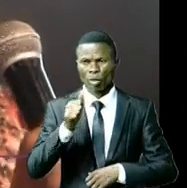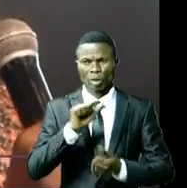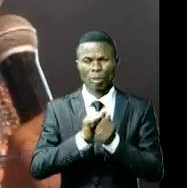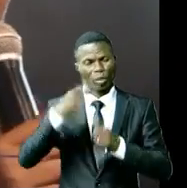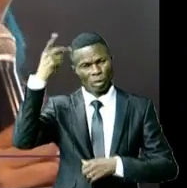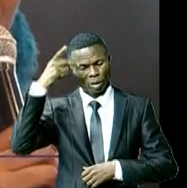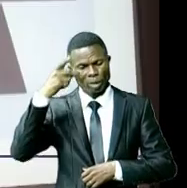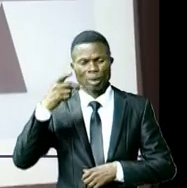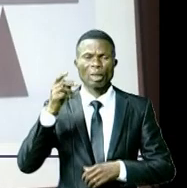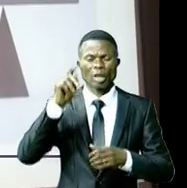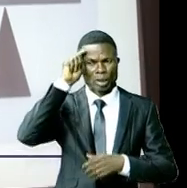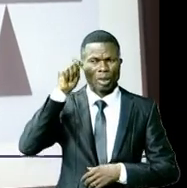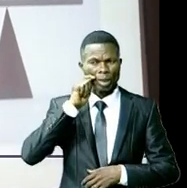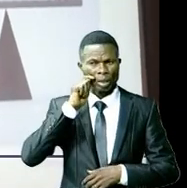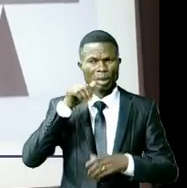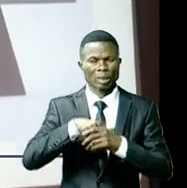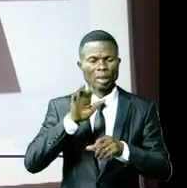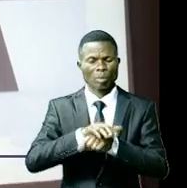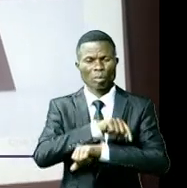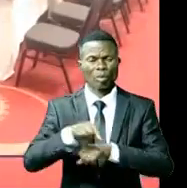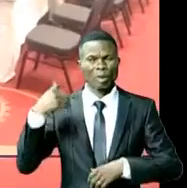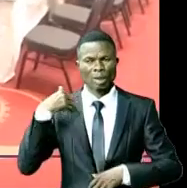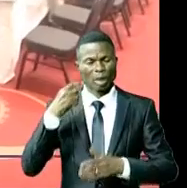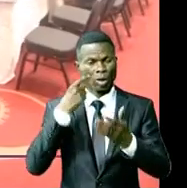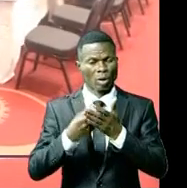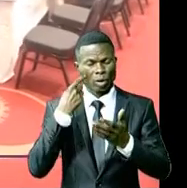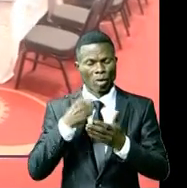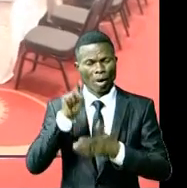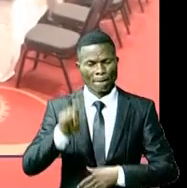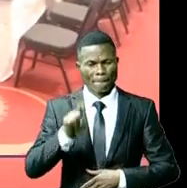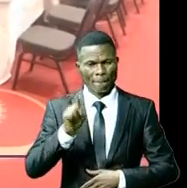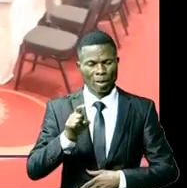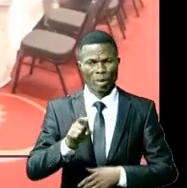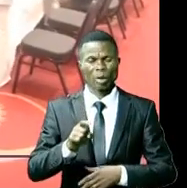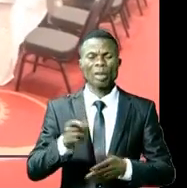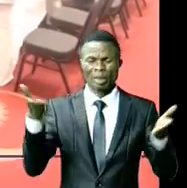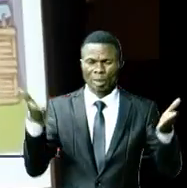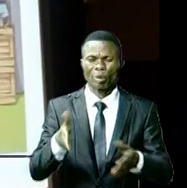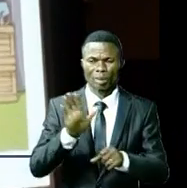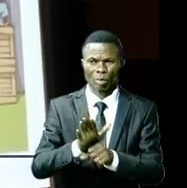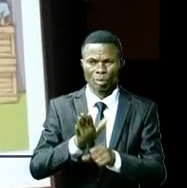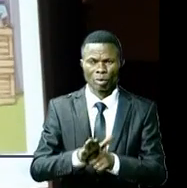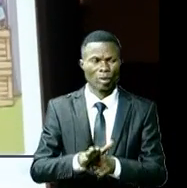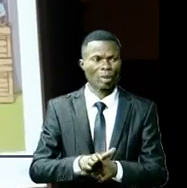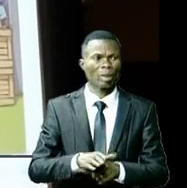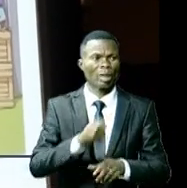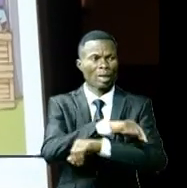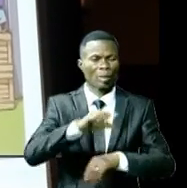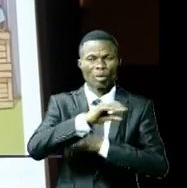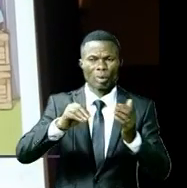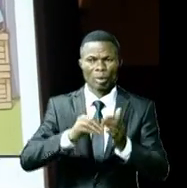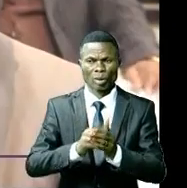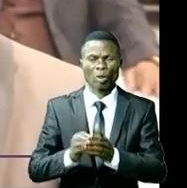politique du genre au sein des différents services. Ayant constaté le besoin de représentativité genre, le Bureau central